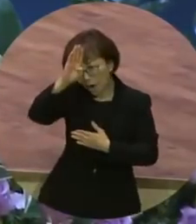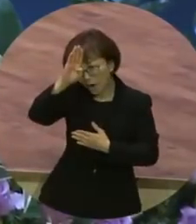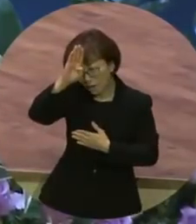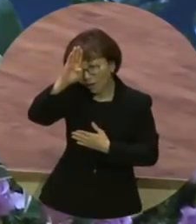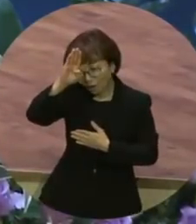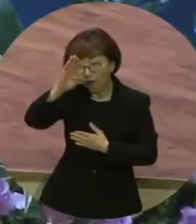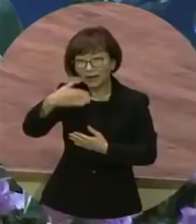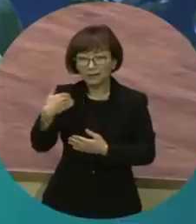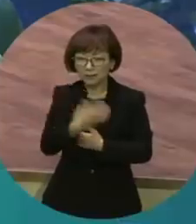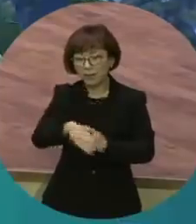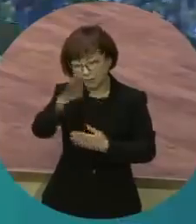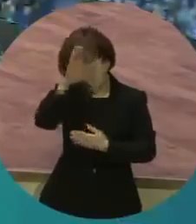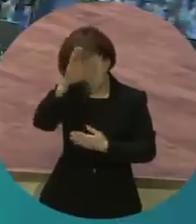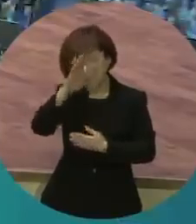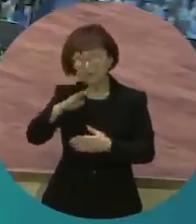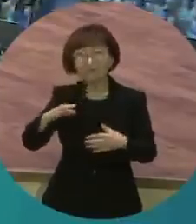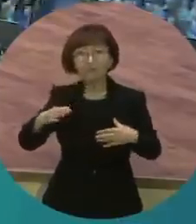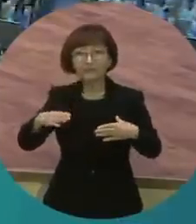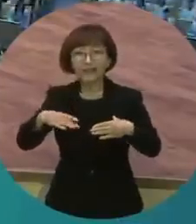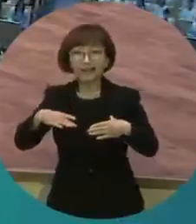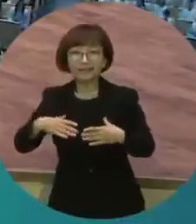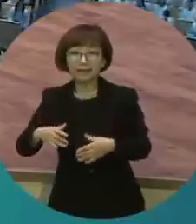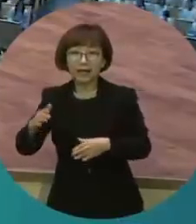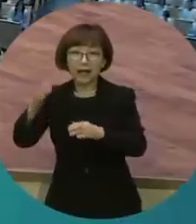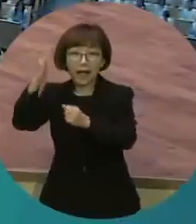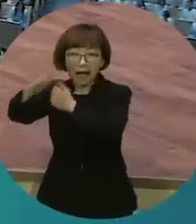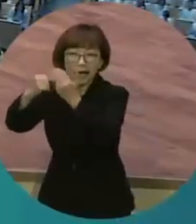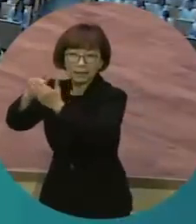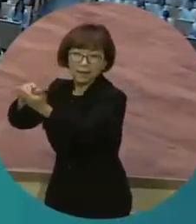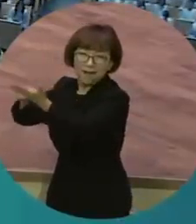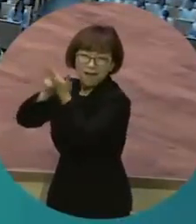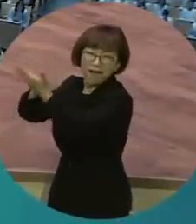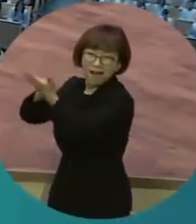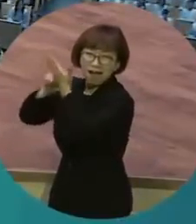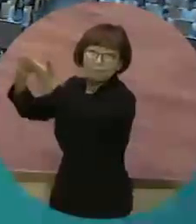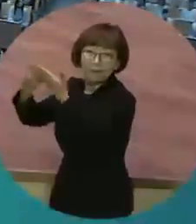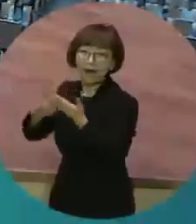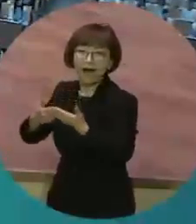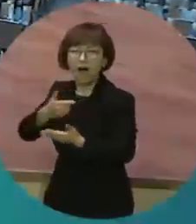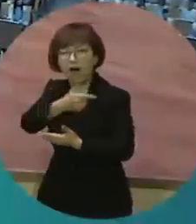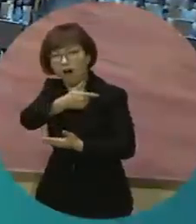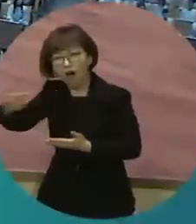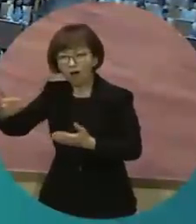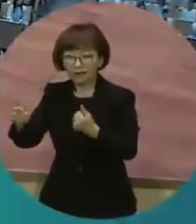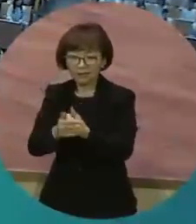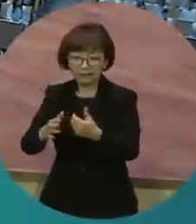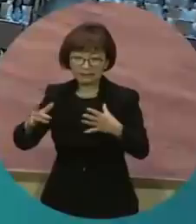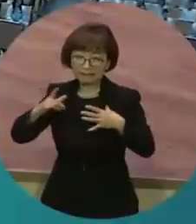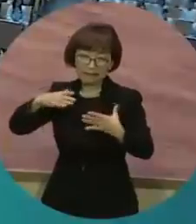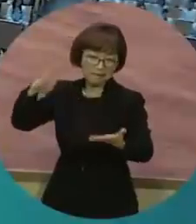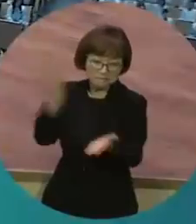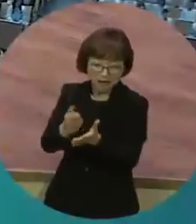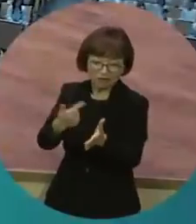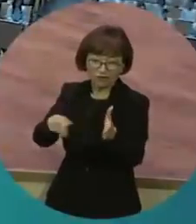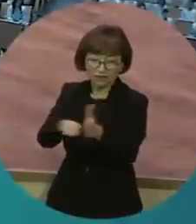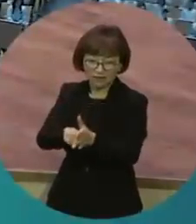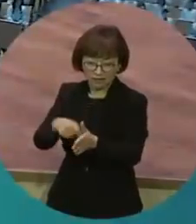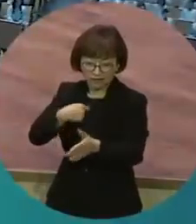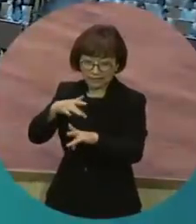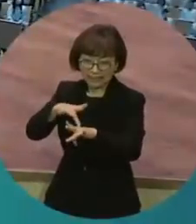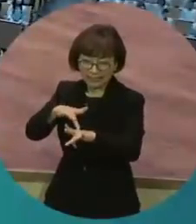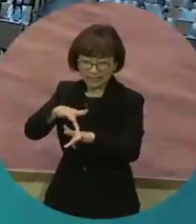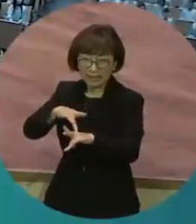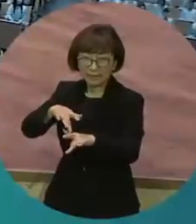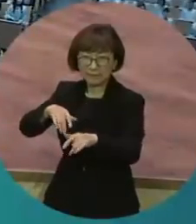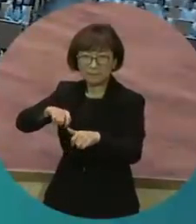자랑합니다. 7절에서 9절을 보겠습니다. 여러 계시를 받은 것이 지극히 크므로 너무 자만하지 않게 하시려고 내 육체의 가시 그 사탄의